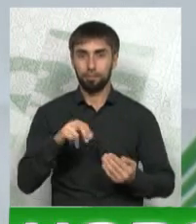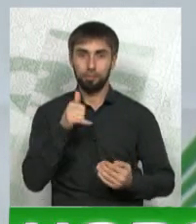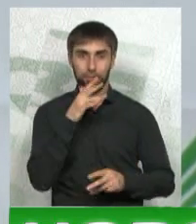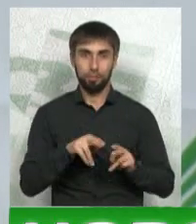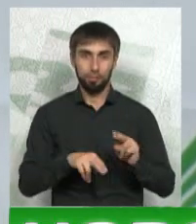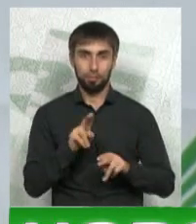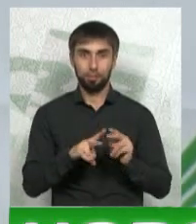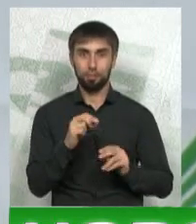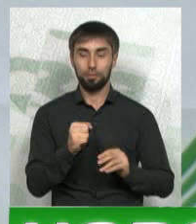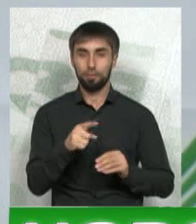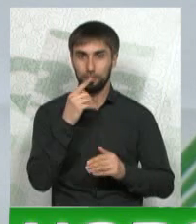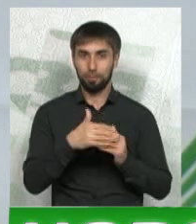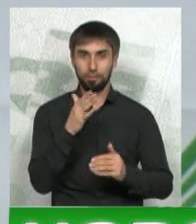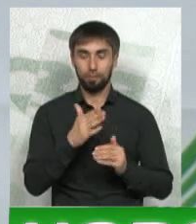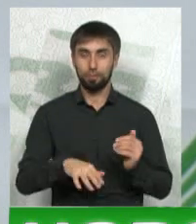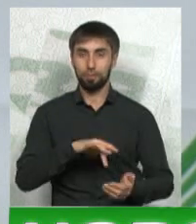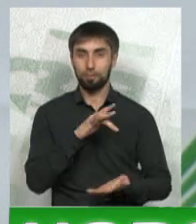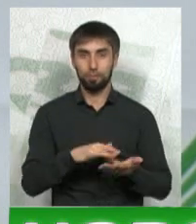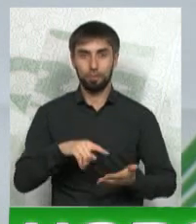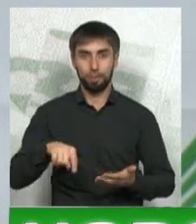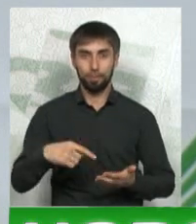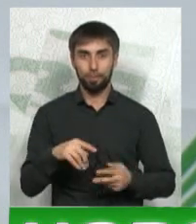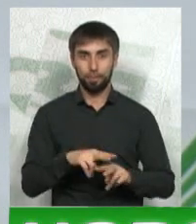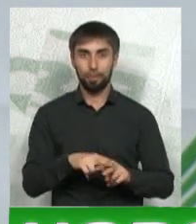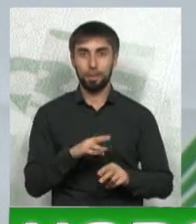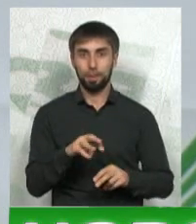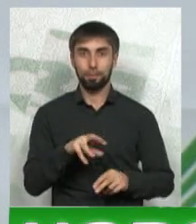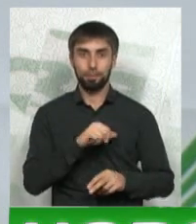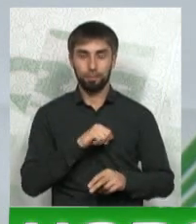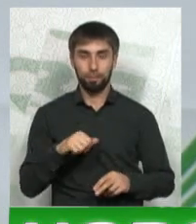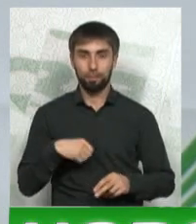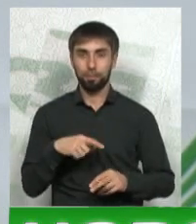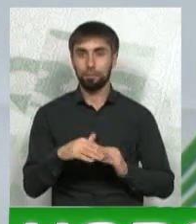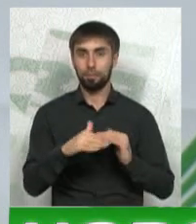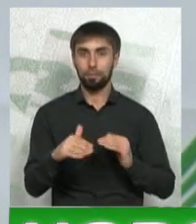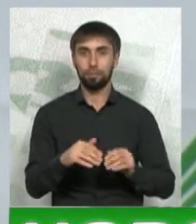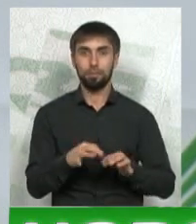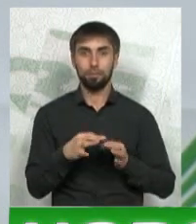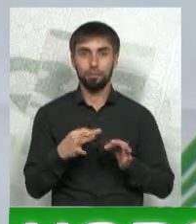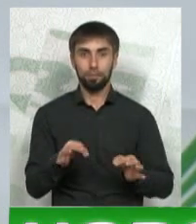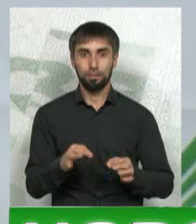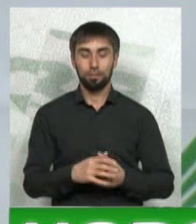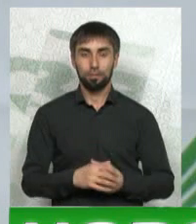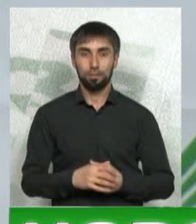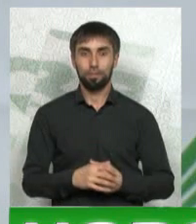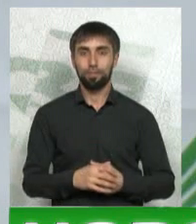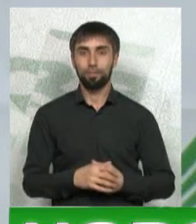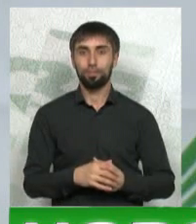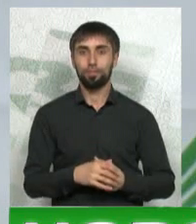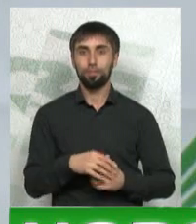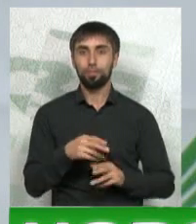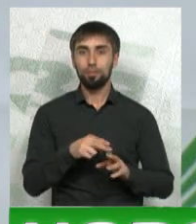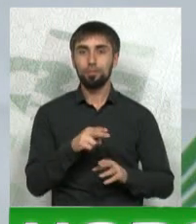строим и на стадии завершения в городе Карбулак. Тем самым площадка позволит достичь ту